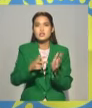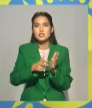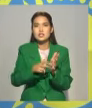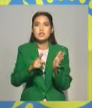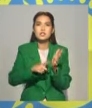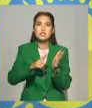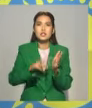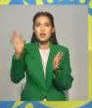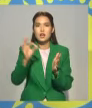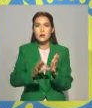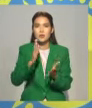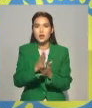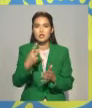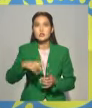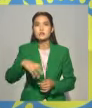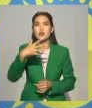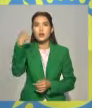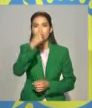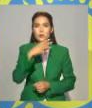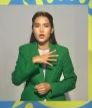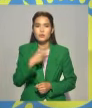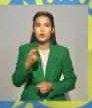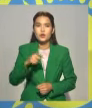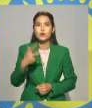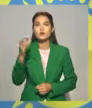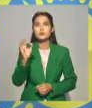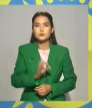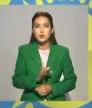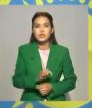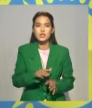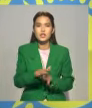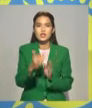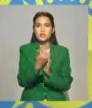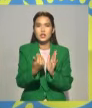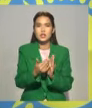98,1%. До 2025 года область будет иметь 100% покрытие в нашей программе.